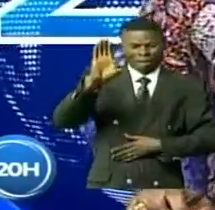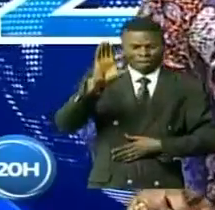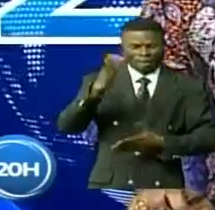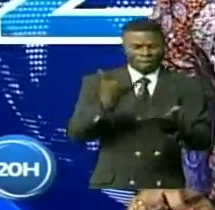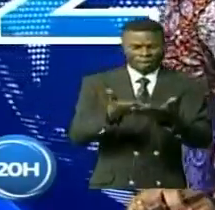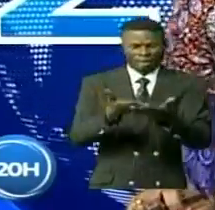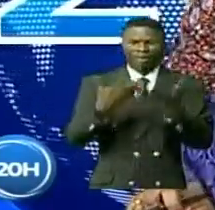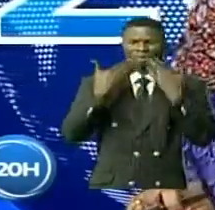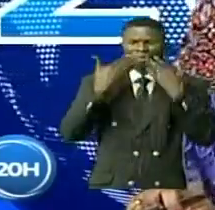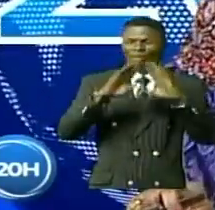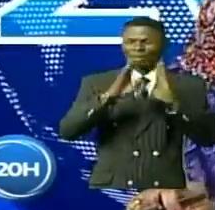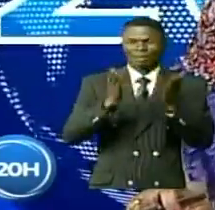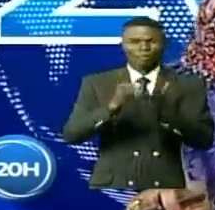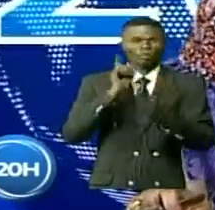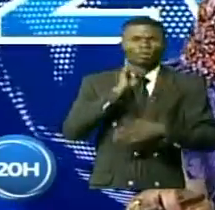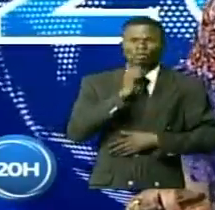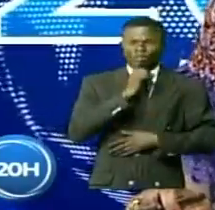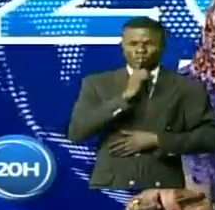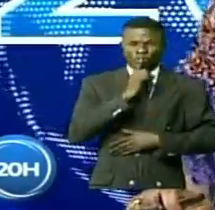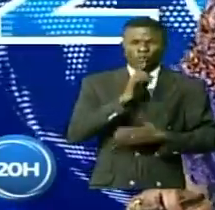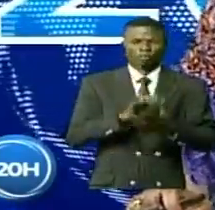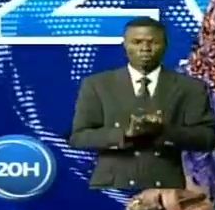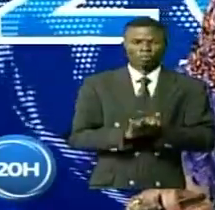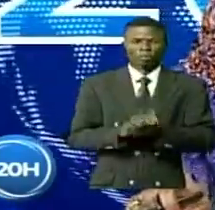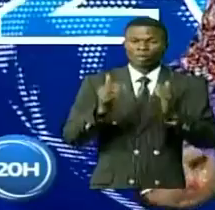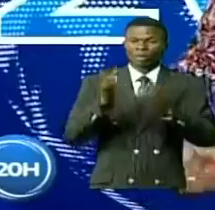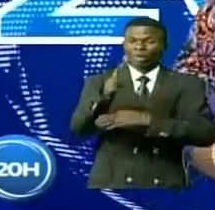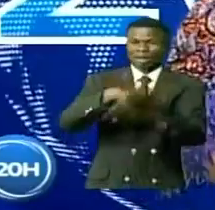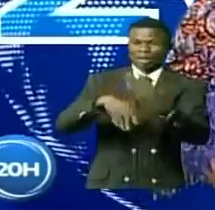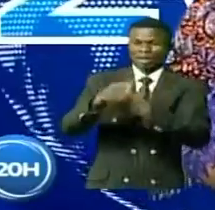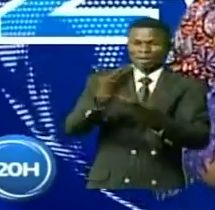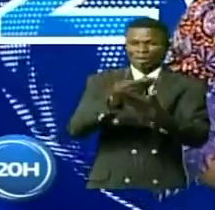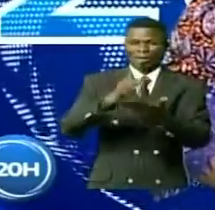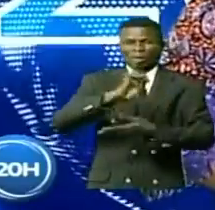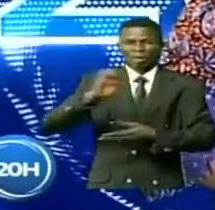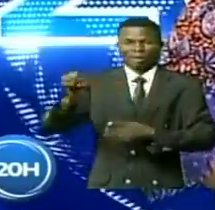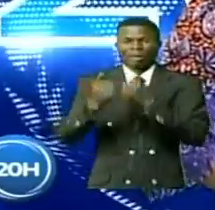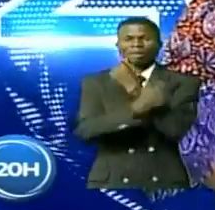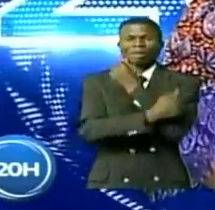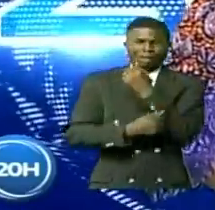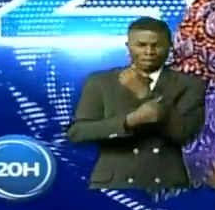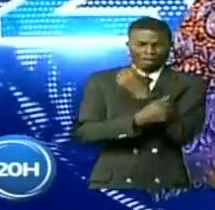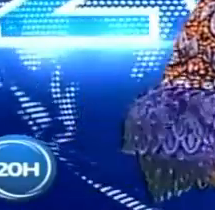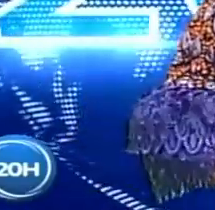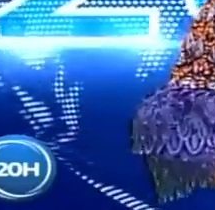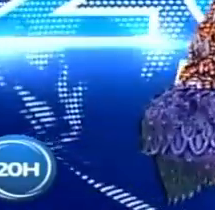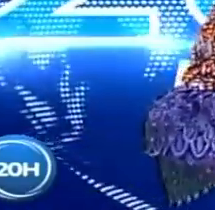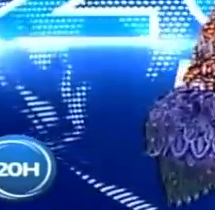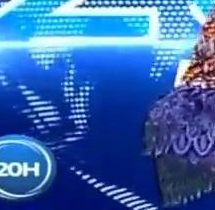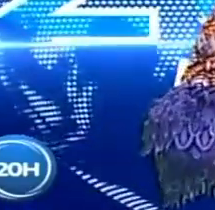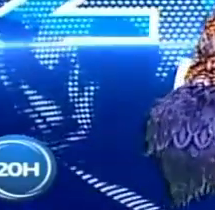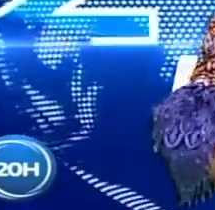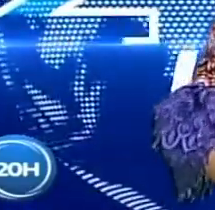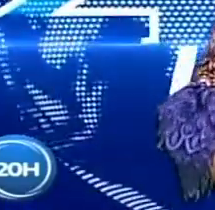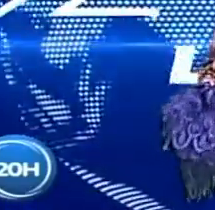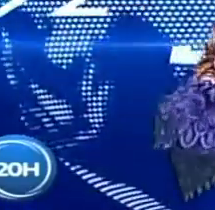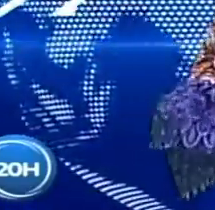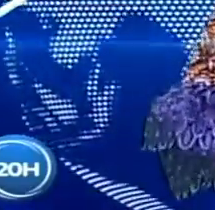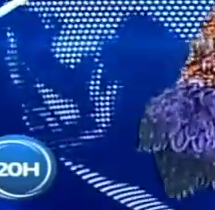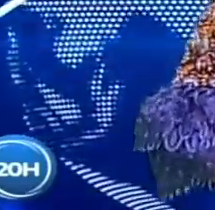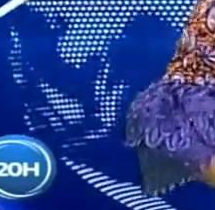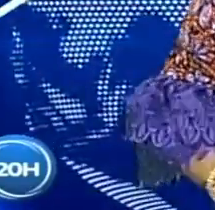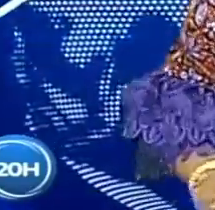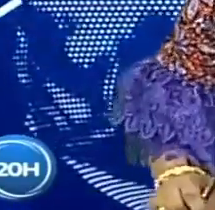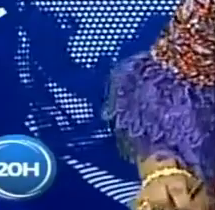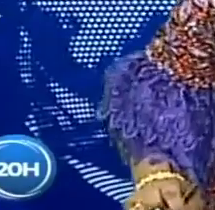chaîne nationale. L'insécurité dans l'est de la République démocratique du Congo, sujet au cœur des entretiens que le président